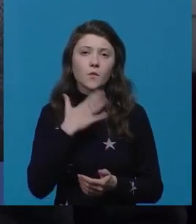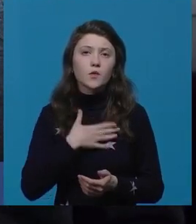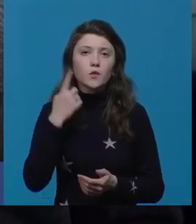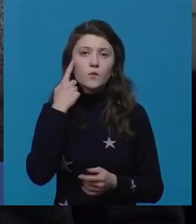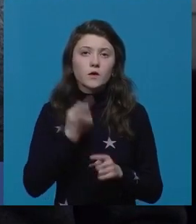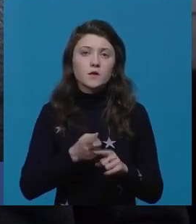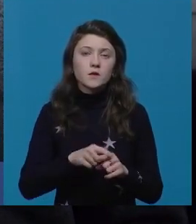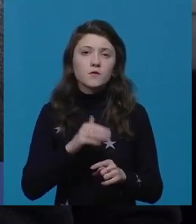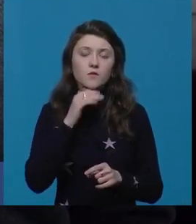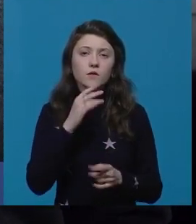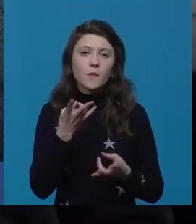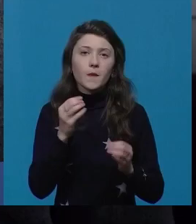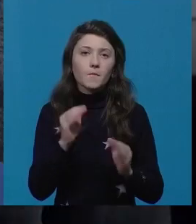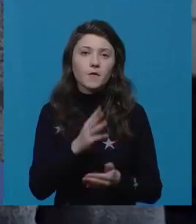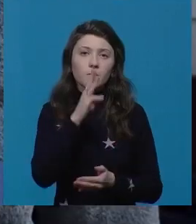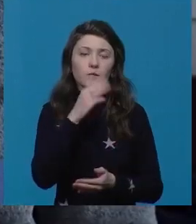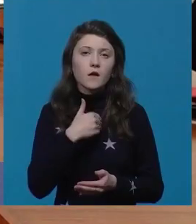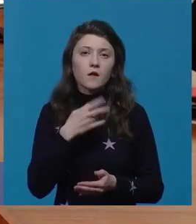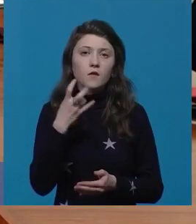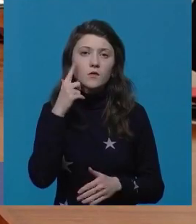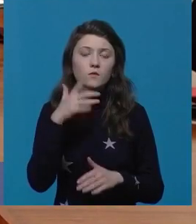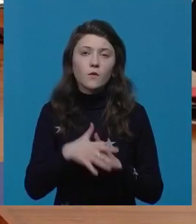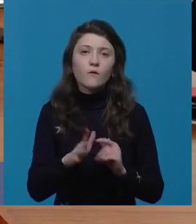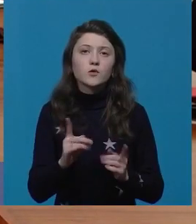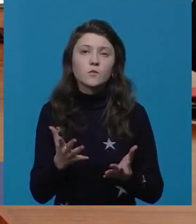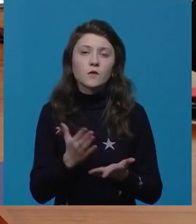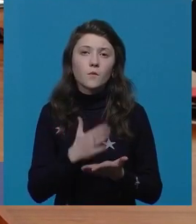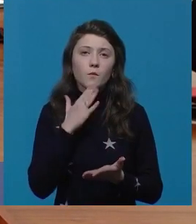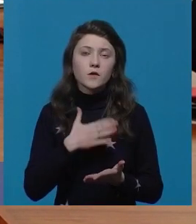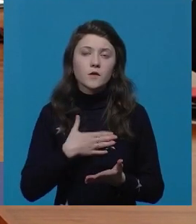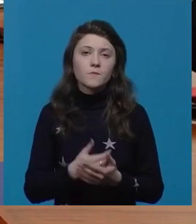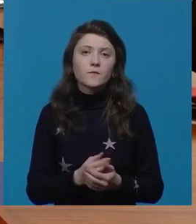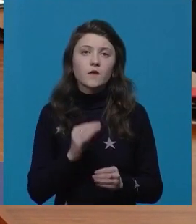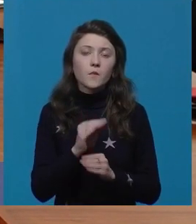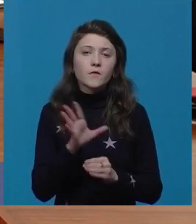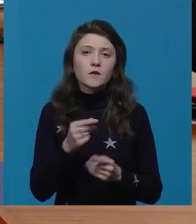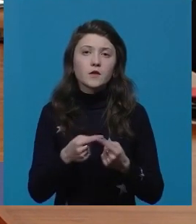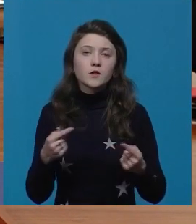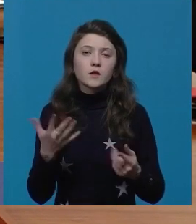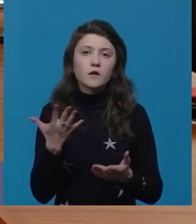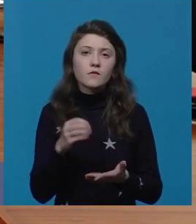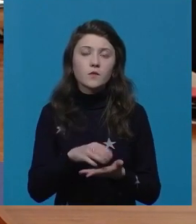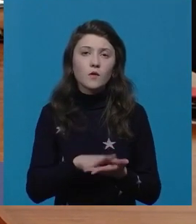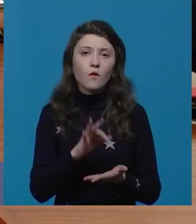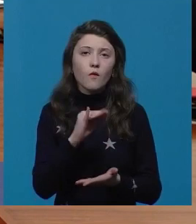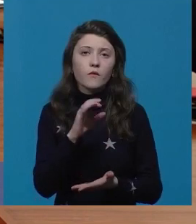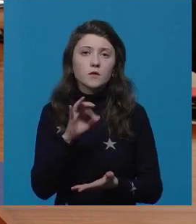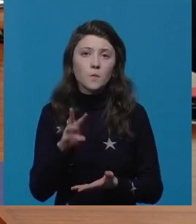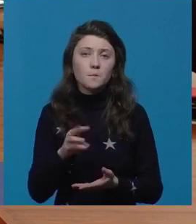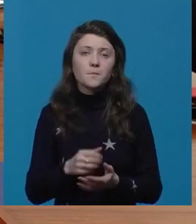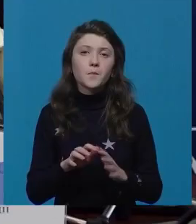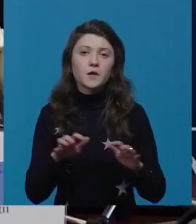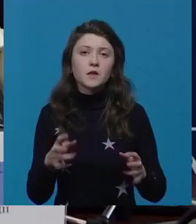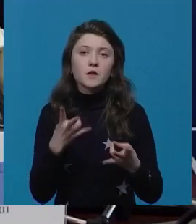немалі зарплати, і я не розумію, в чому тут є моя маніпуляція. Надбавки і все інше, які встановлюються Офісом Президента, не